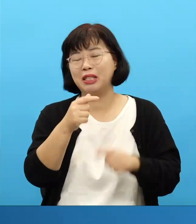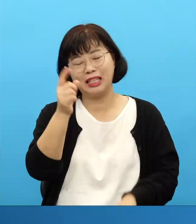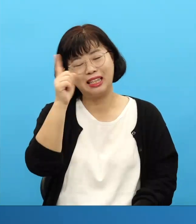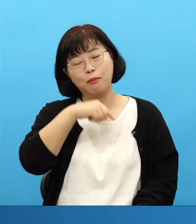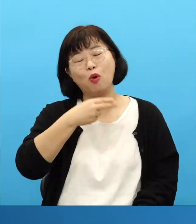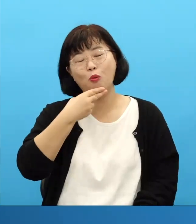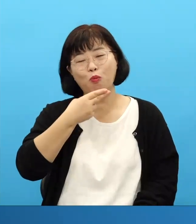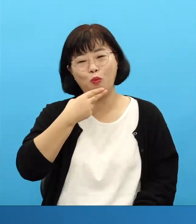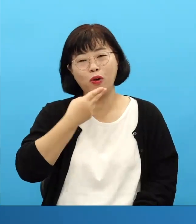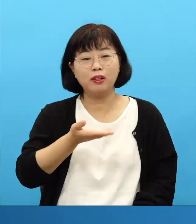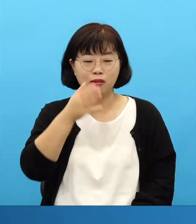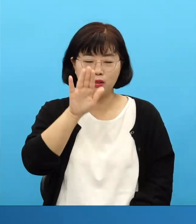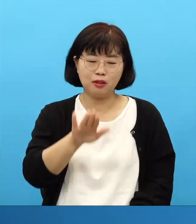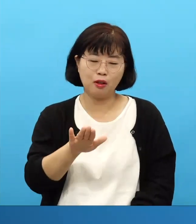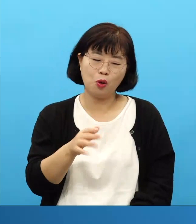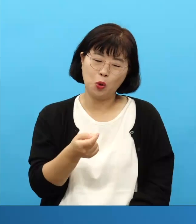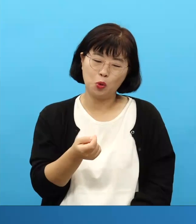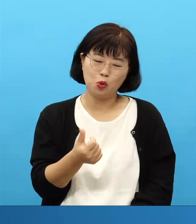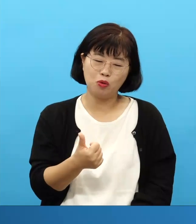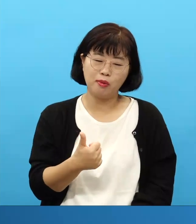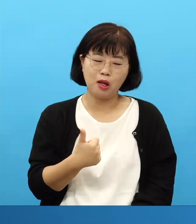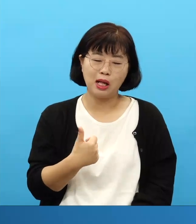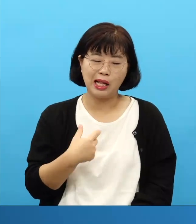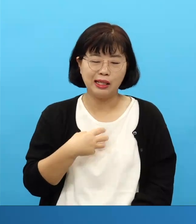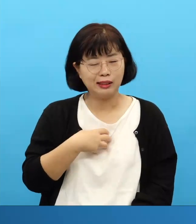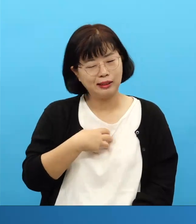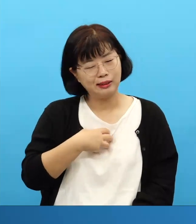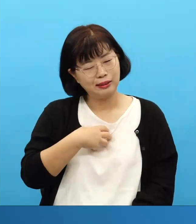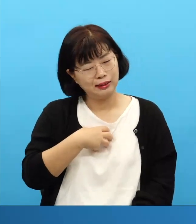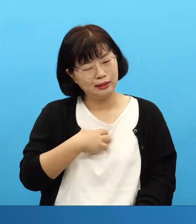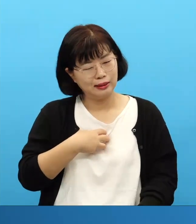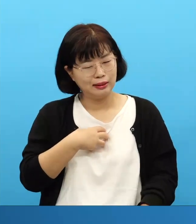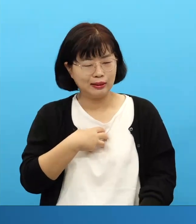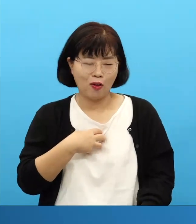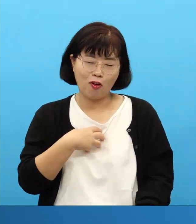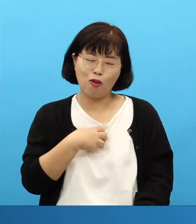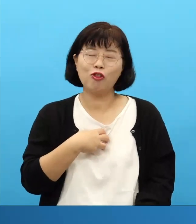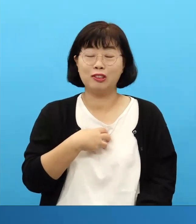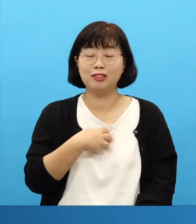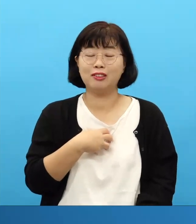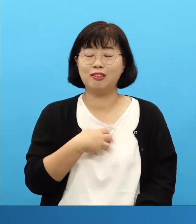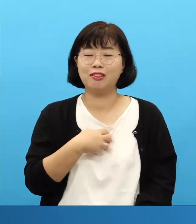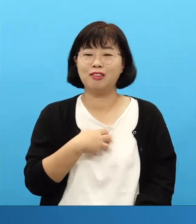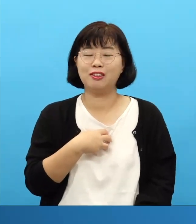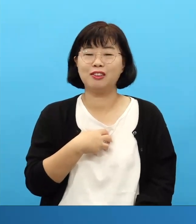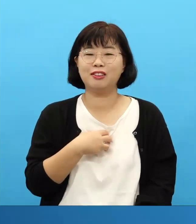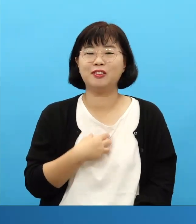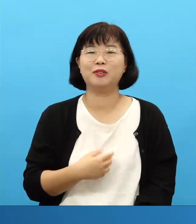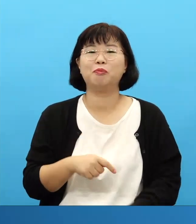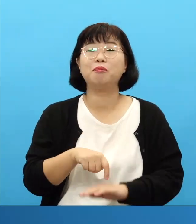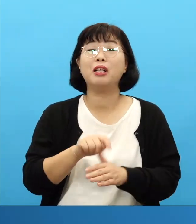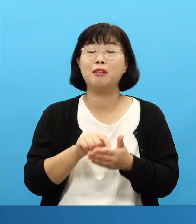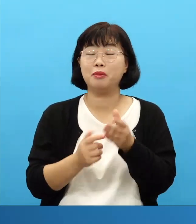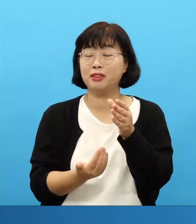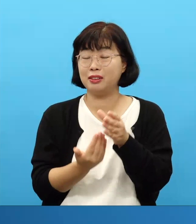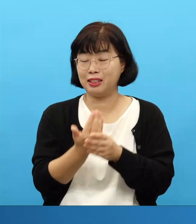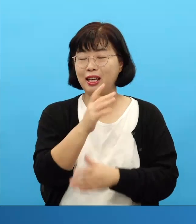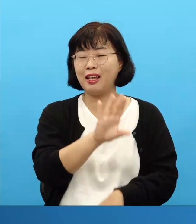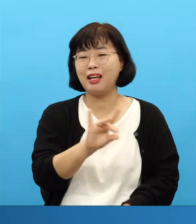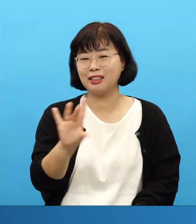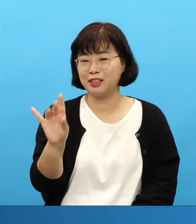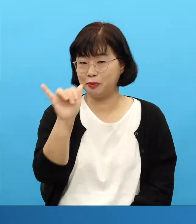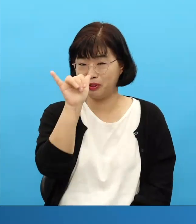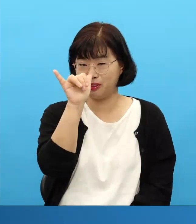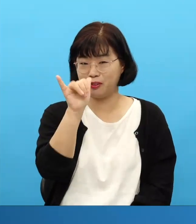분들이 많았어요. And working really hard as well as praying really hard, it's not a bad thing, but rather I get a little bit worried because of those